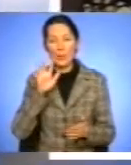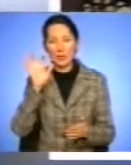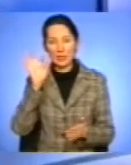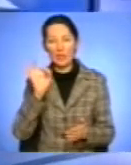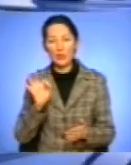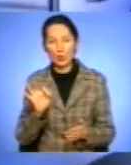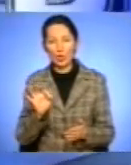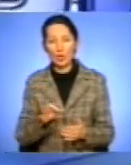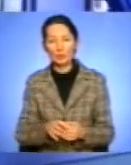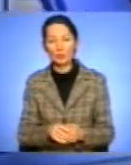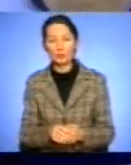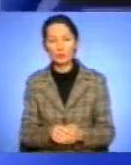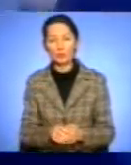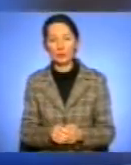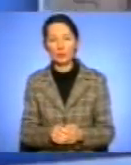4,5%.